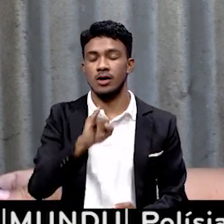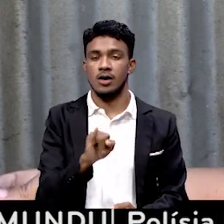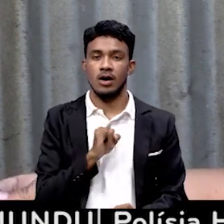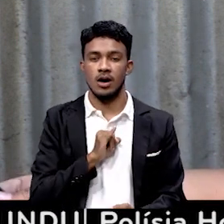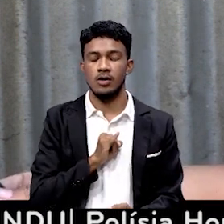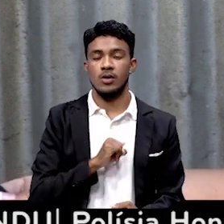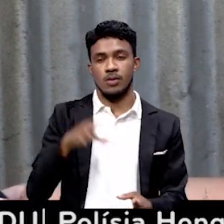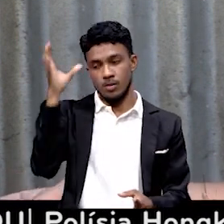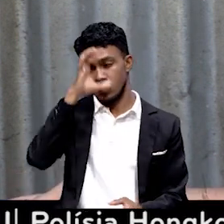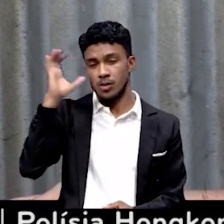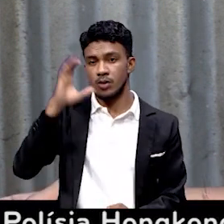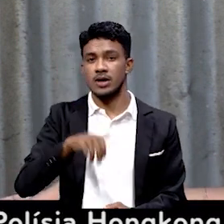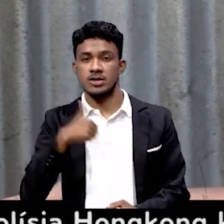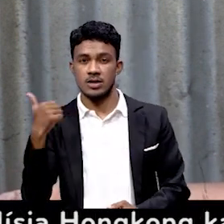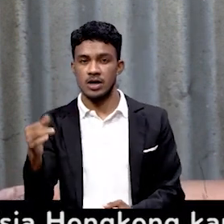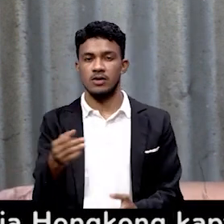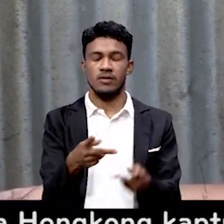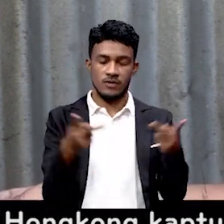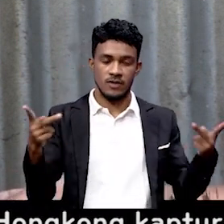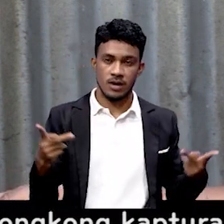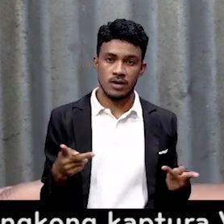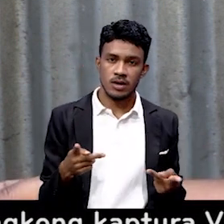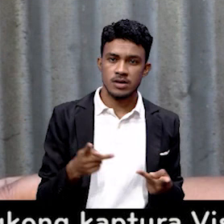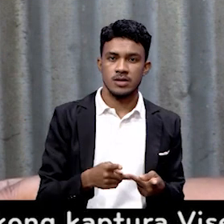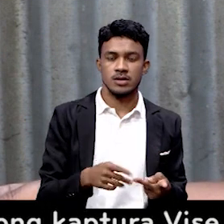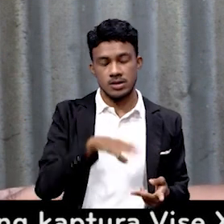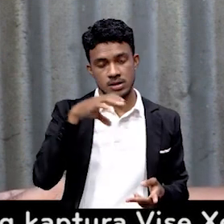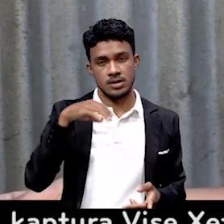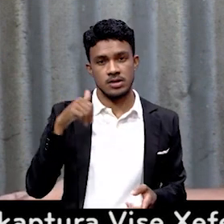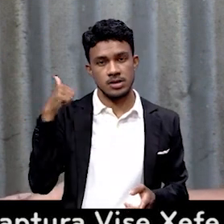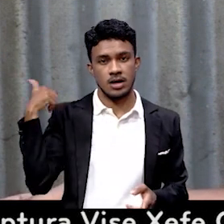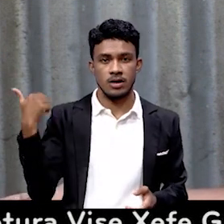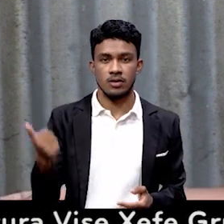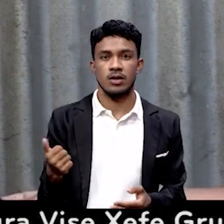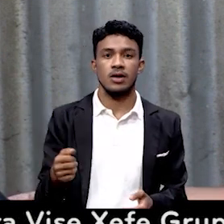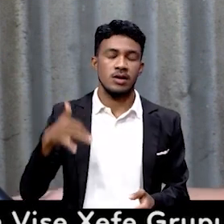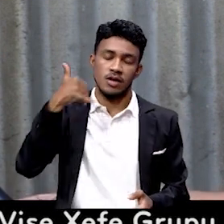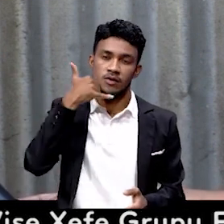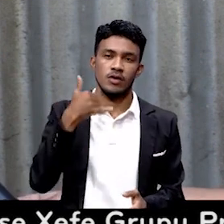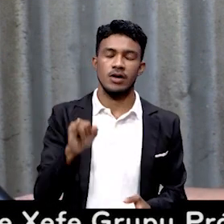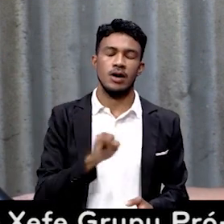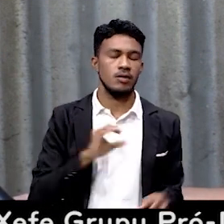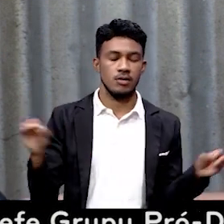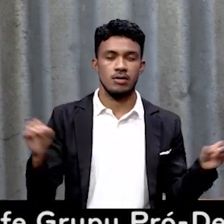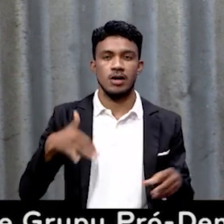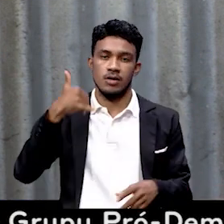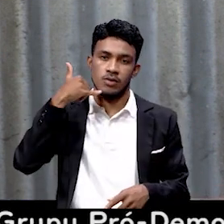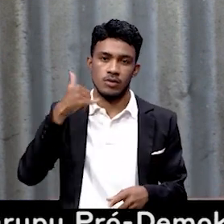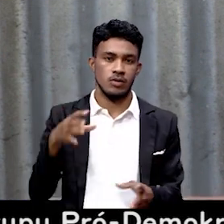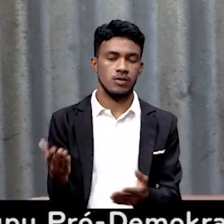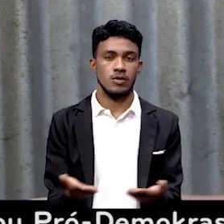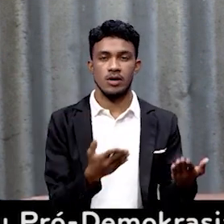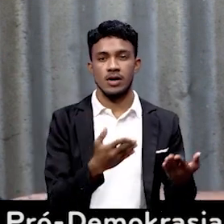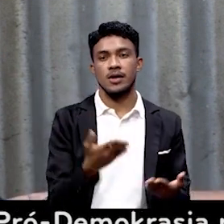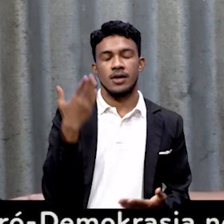keta. Amne rua ni hau telponi hau lalori ni amak lori telponi.